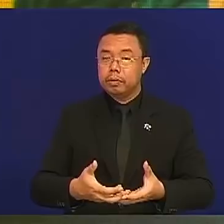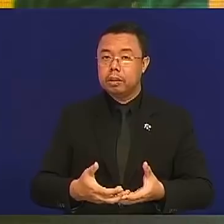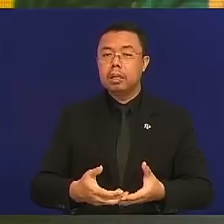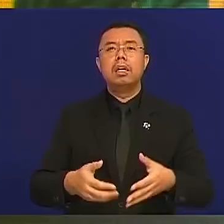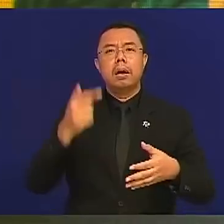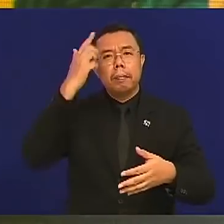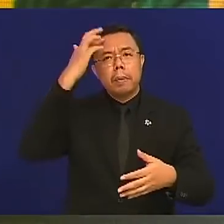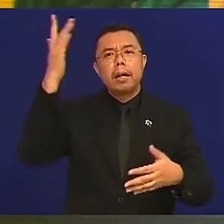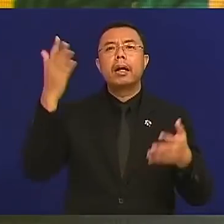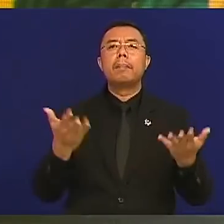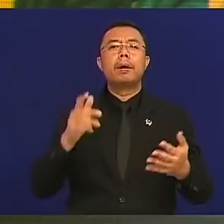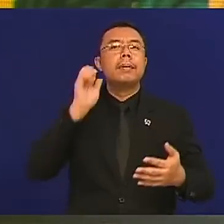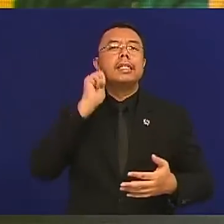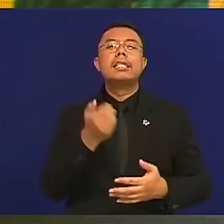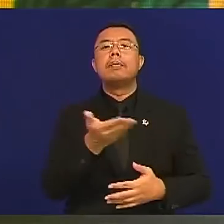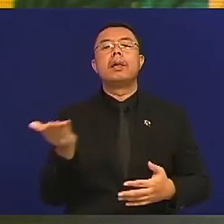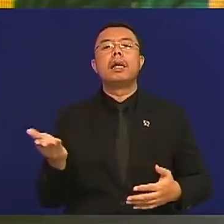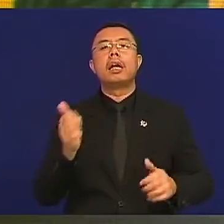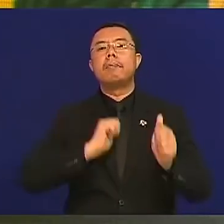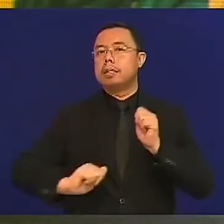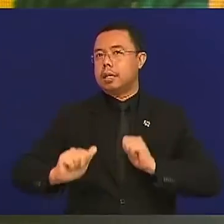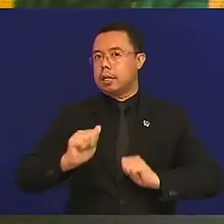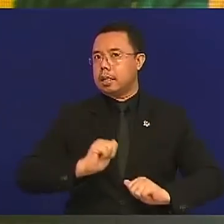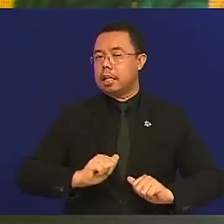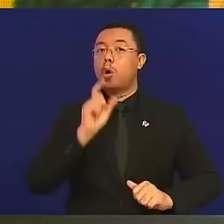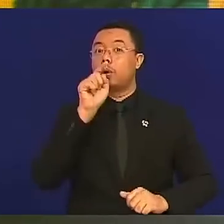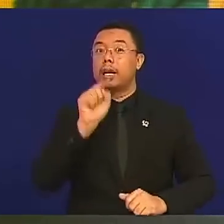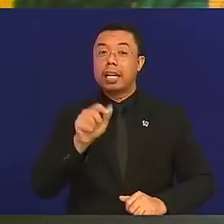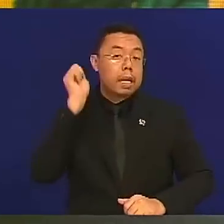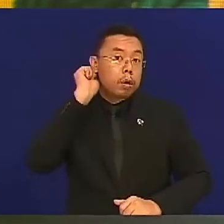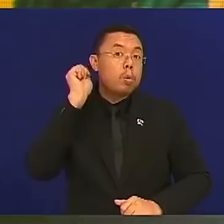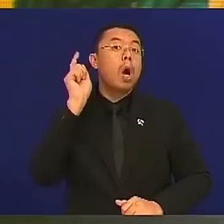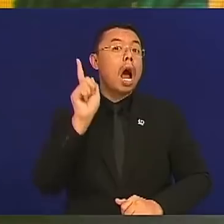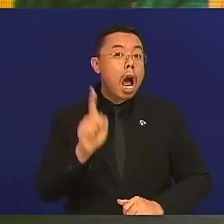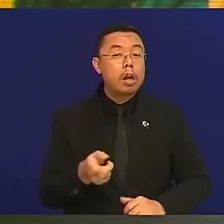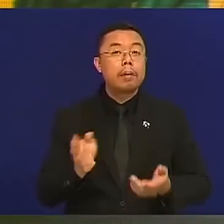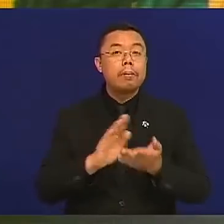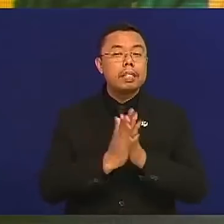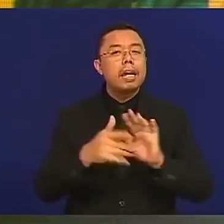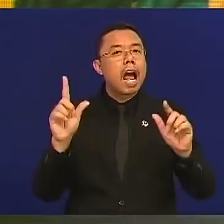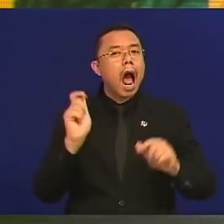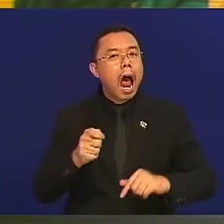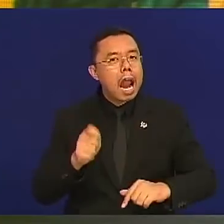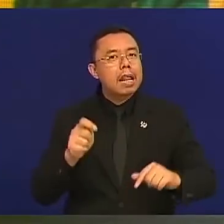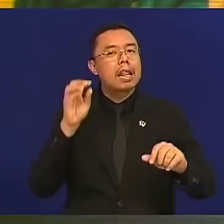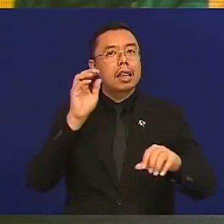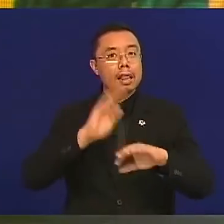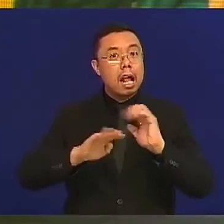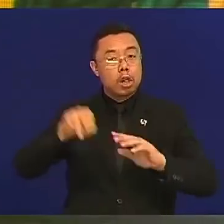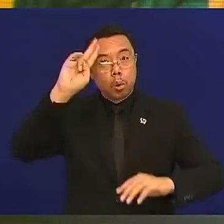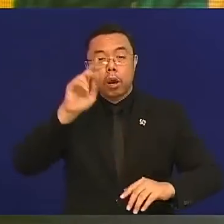Lalu bayangkan bagaimana istri-istri mereka menderita. Maka ibu-ibu harus menjadi alat dalam tangan